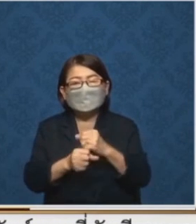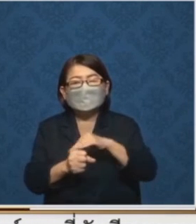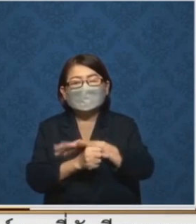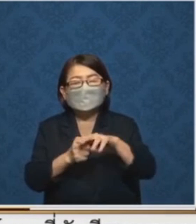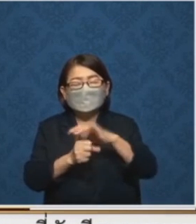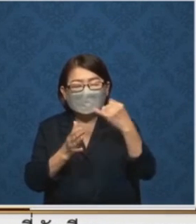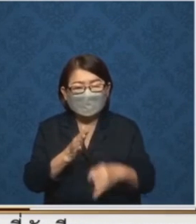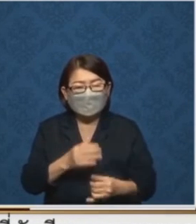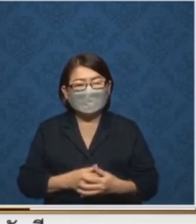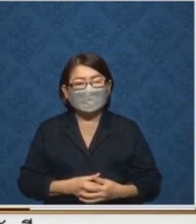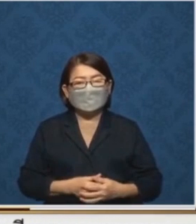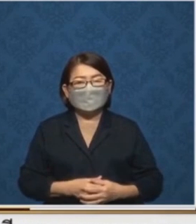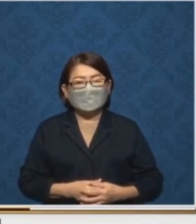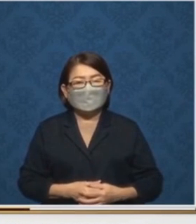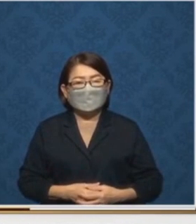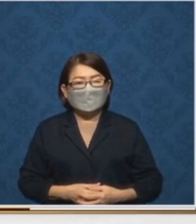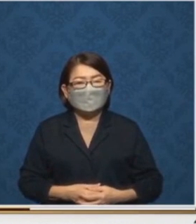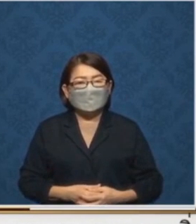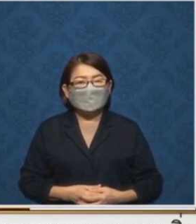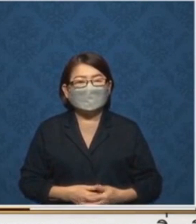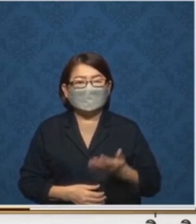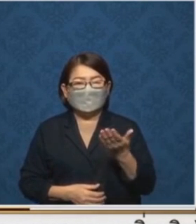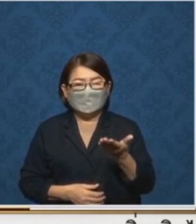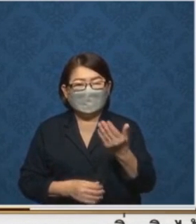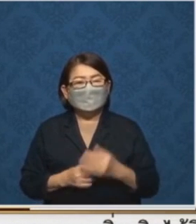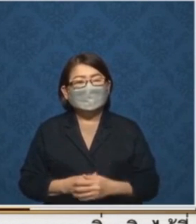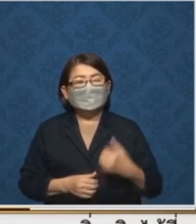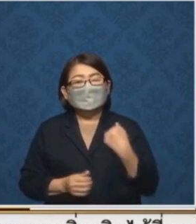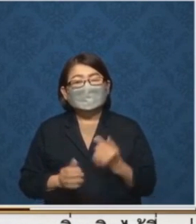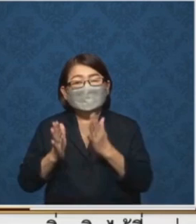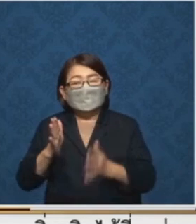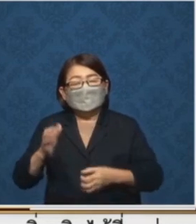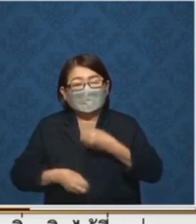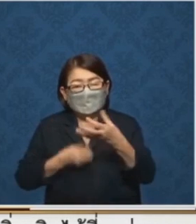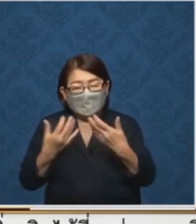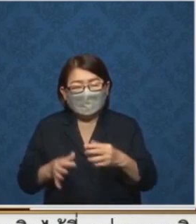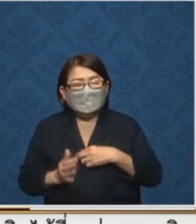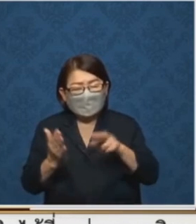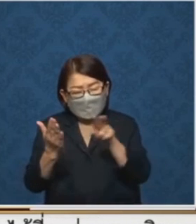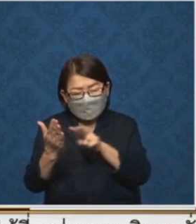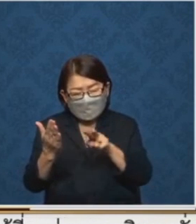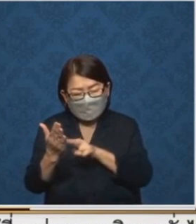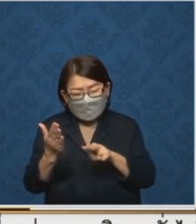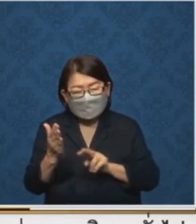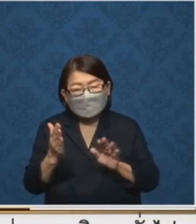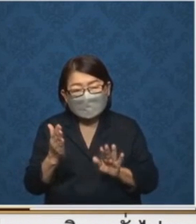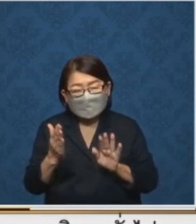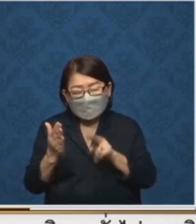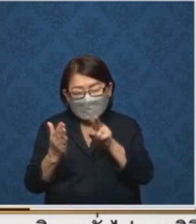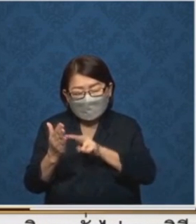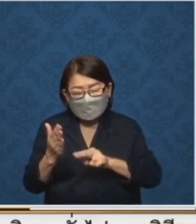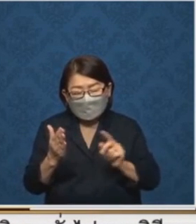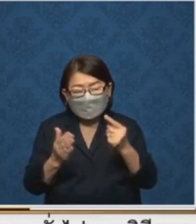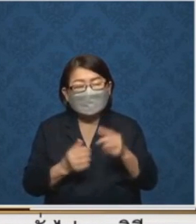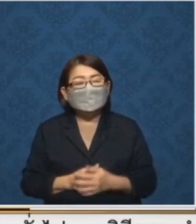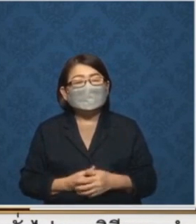บาลท่านไม่มีโควิดท่านกบริหารไม่เก่ง ไม่รอดเศรฐกิพังมีโควิดแล้ท่เจอเหตุการณอยนี้